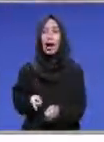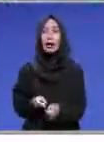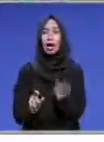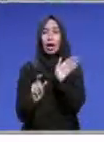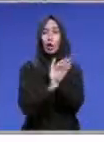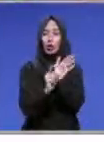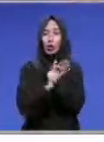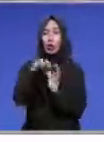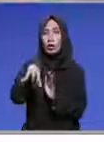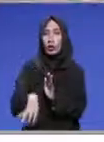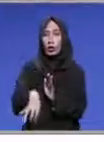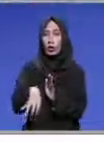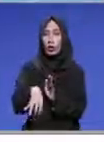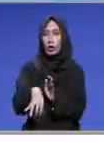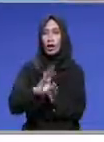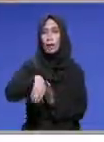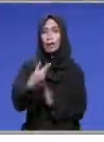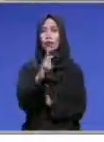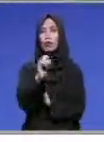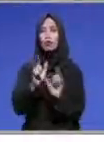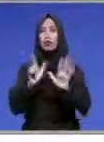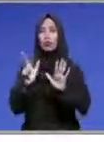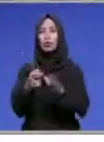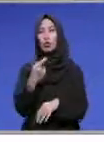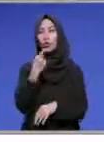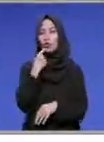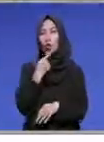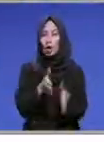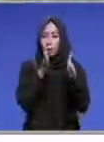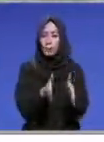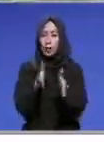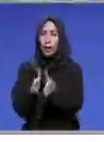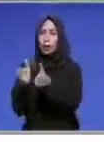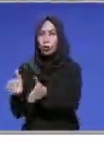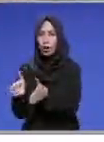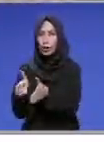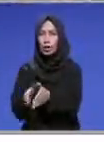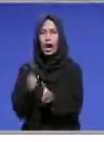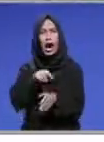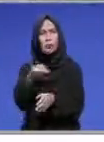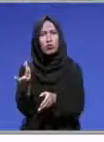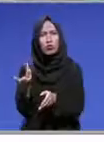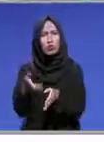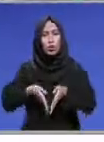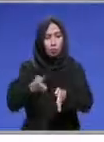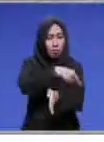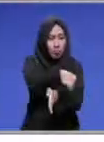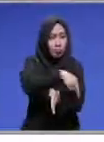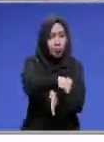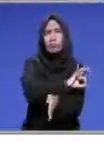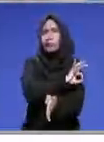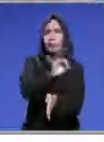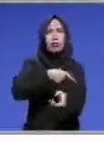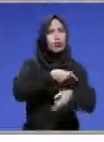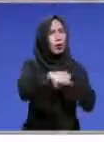8 tahun 2007 tentang ketertiban umum, para pedagang dilarang berjualan di atas trotoar dan bahu jalan. Razia ini akan